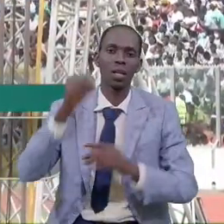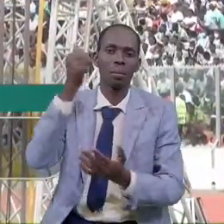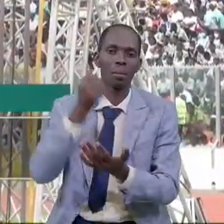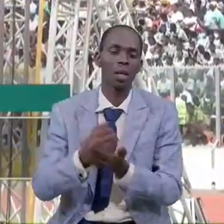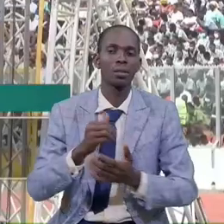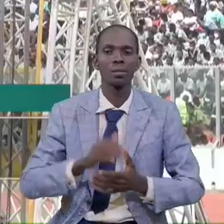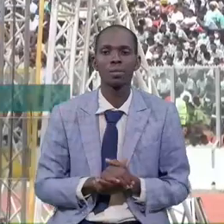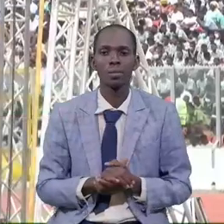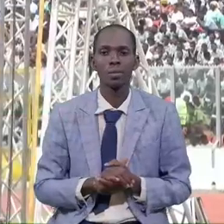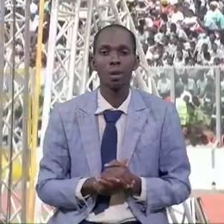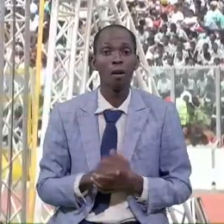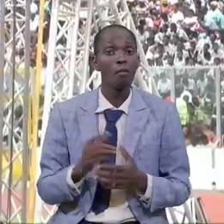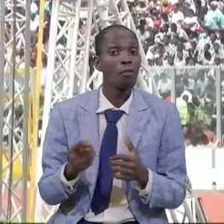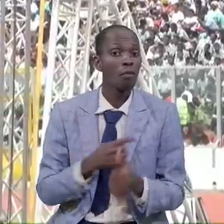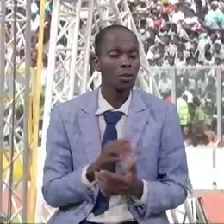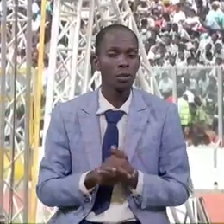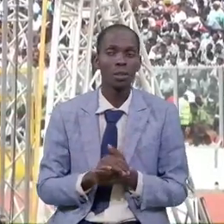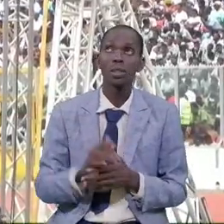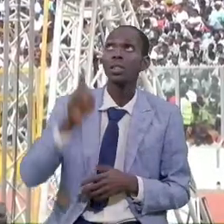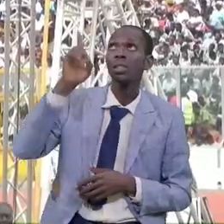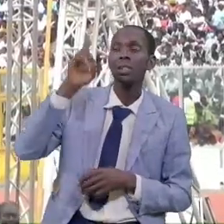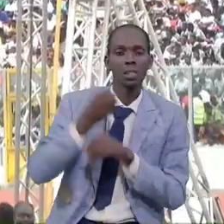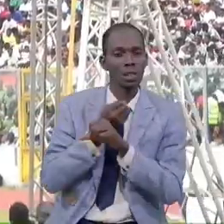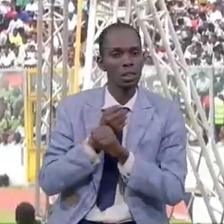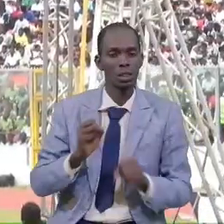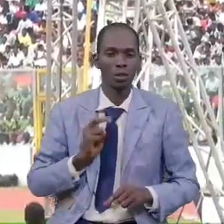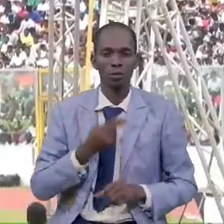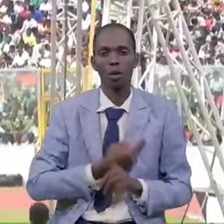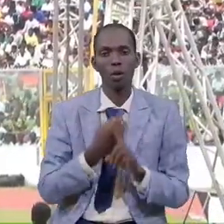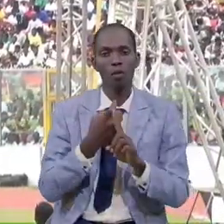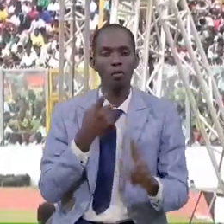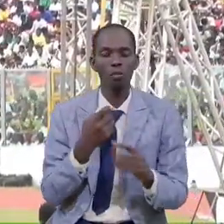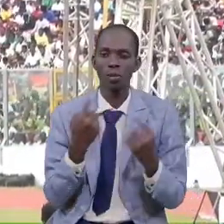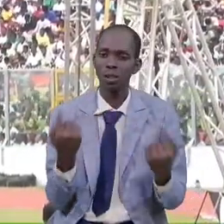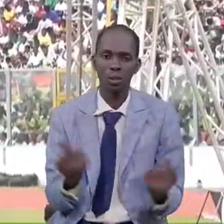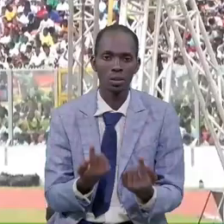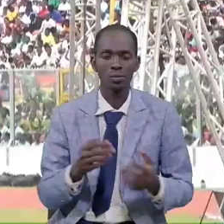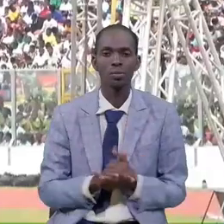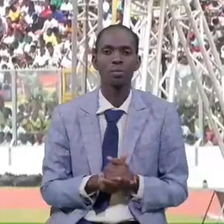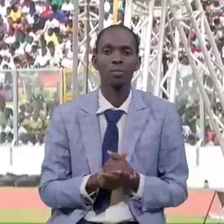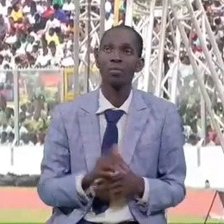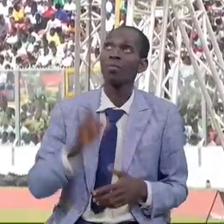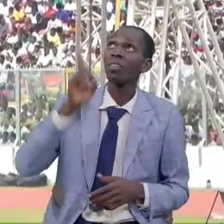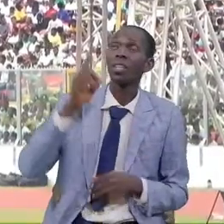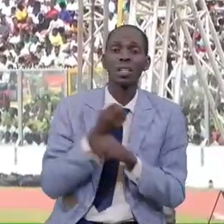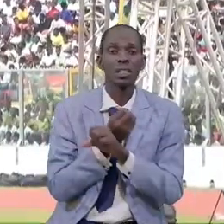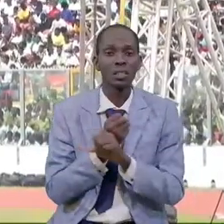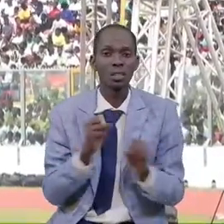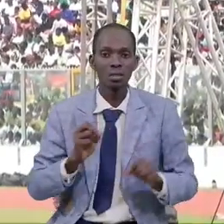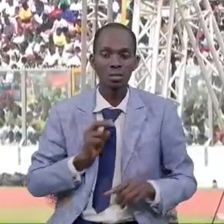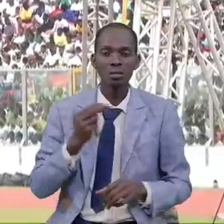D'abord, il nous sauve du péché. Il nous